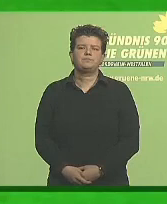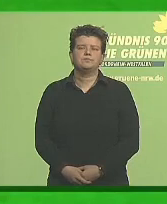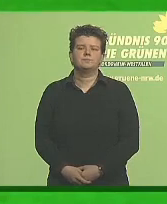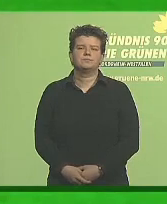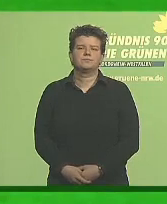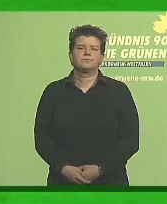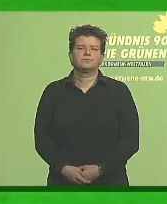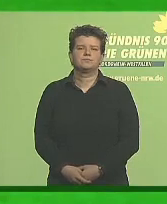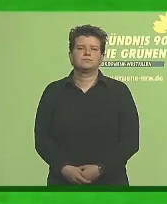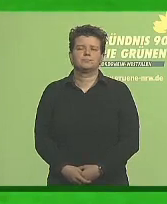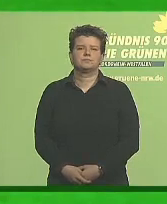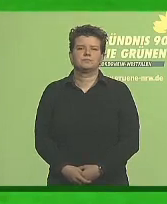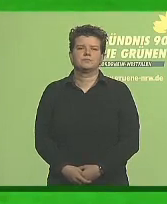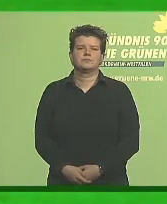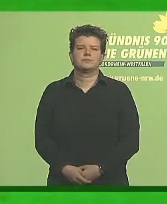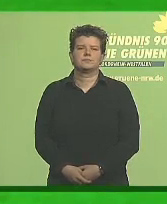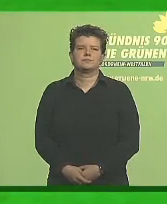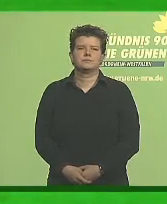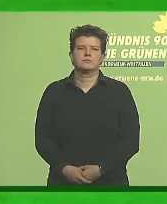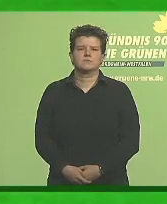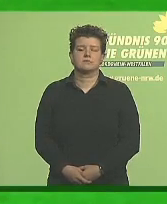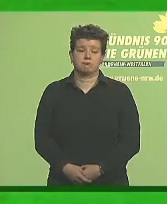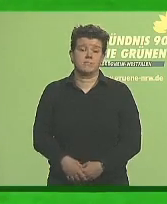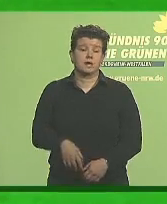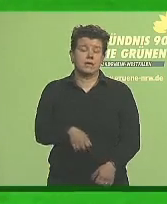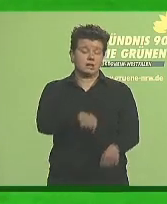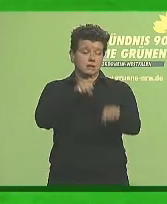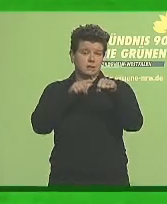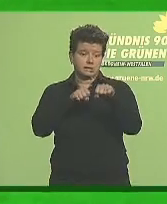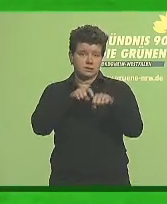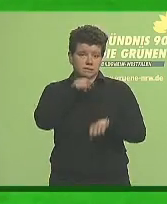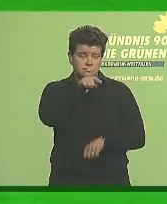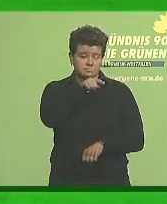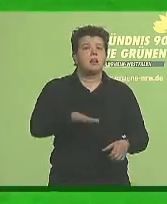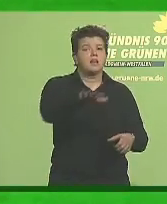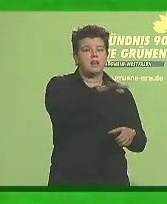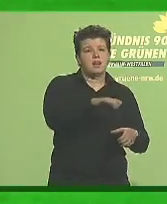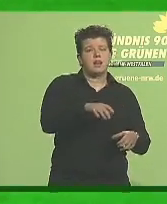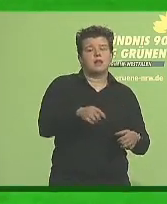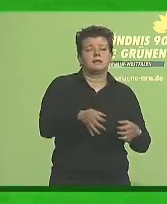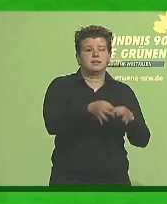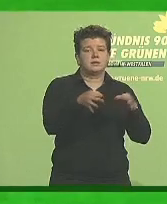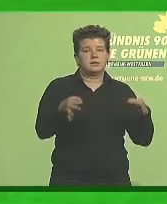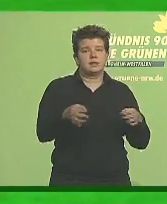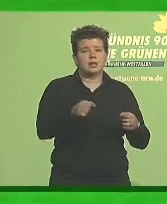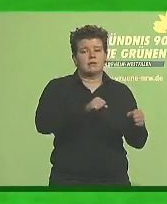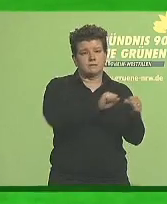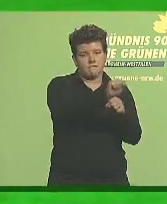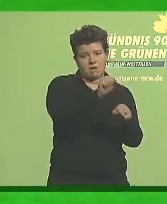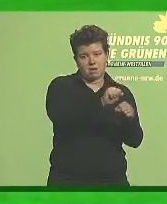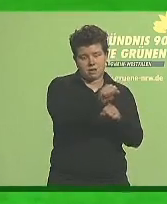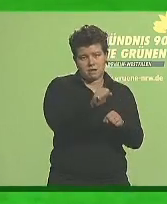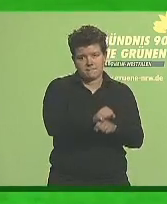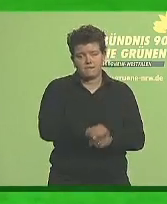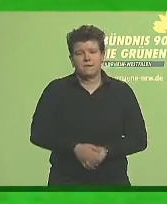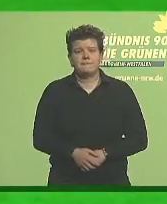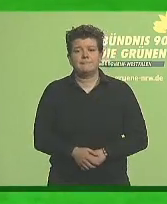unterbrochen habe im niedersächsischen Landtagswahlkampf und da ich so freundlich anmoderiert als die Frau, die